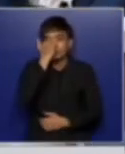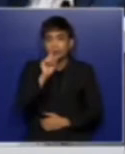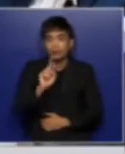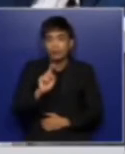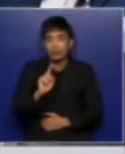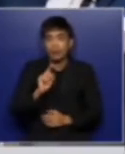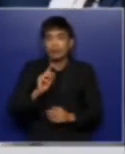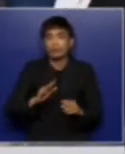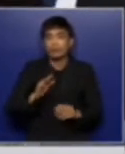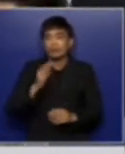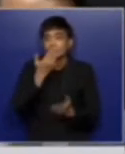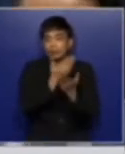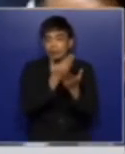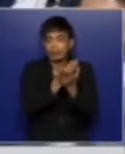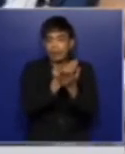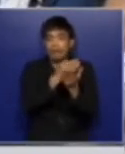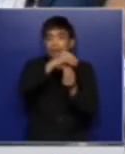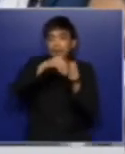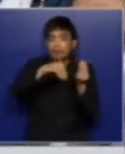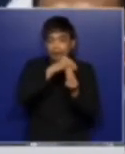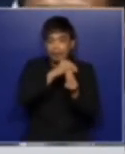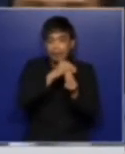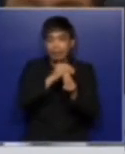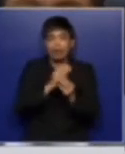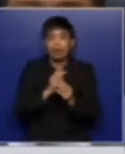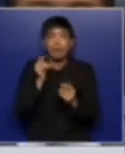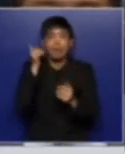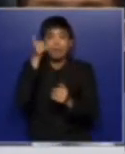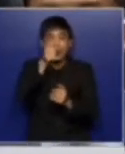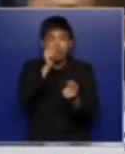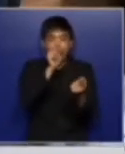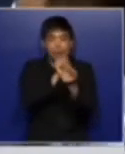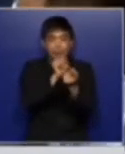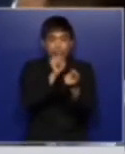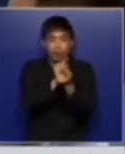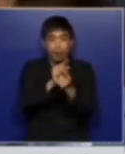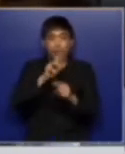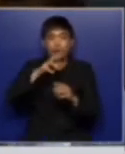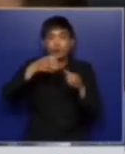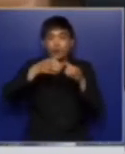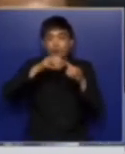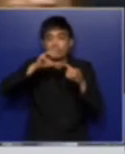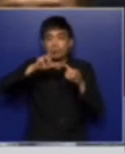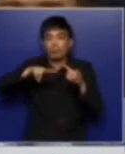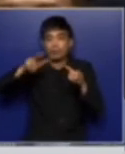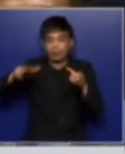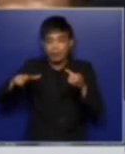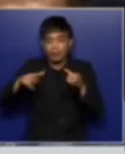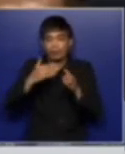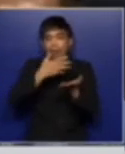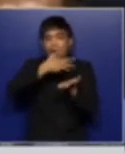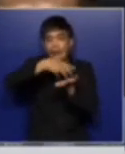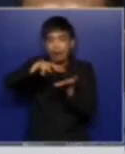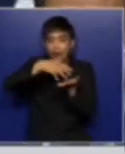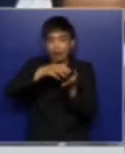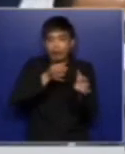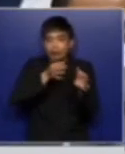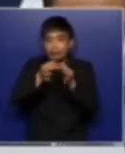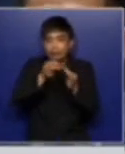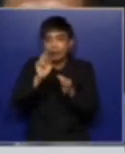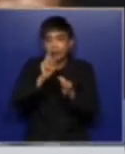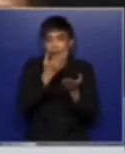การคลังได้ไปชี้แจงที่พรรคเพื่อไทยเมื่อวันอังคารที่แล้วนะครับว่ารายได้นะครับที่จัดเก็บ